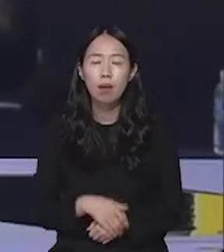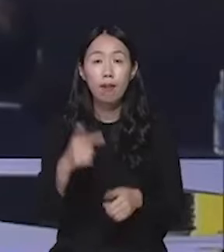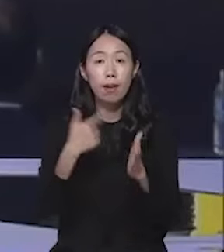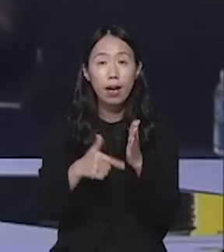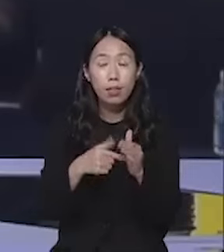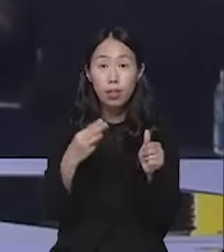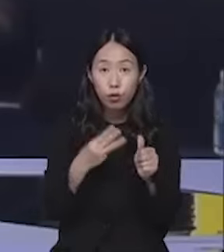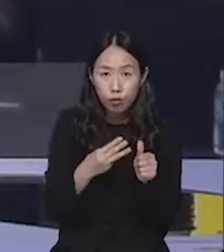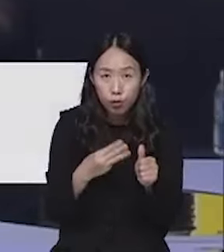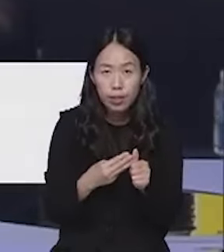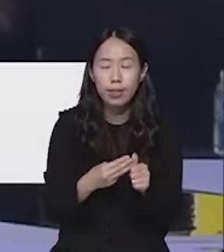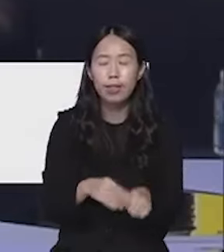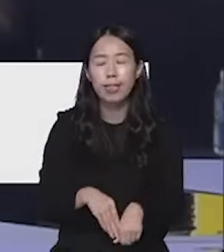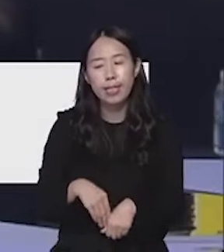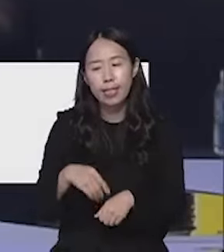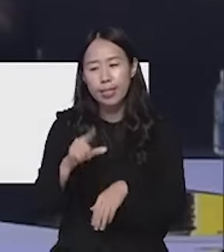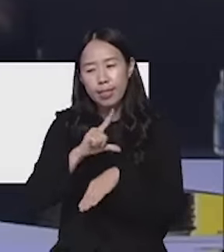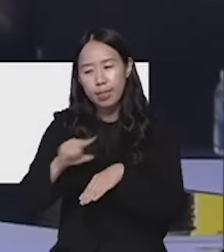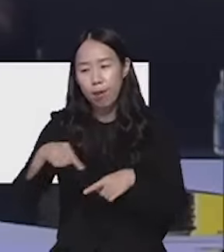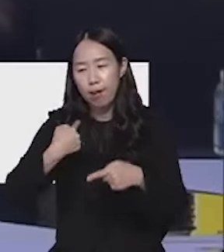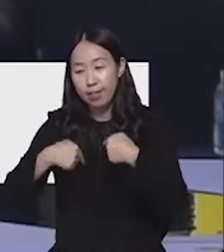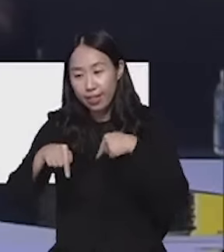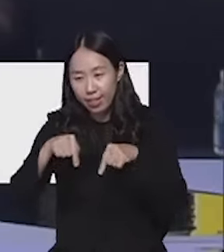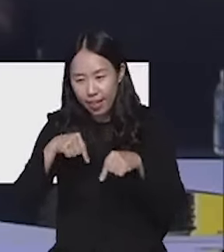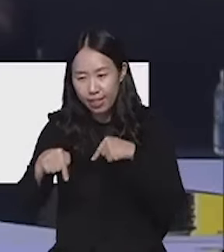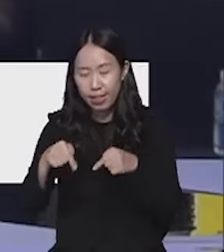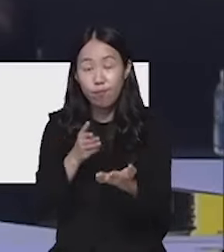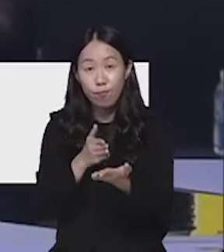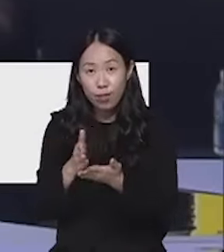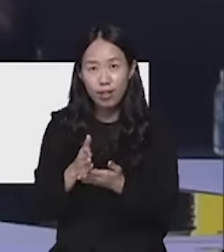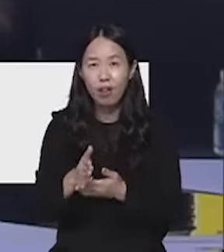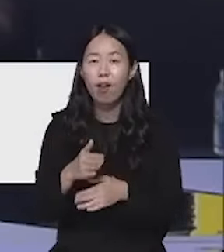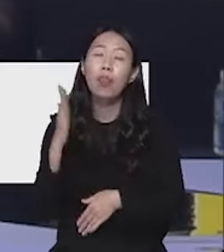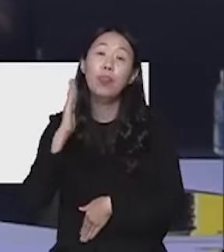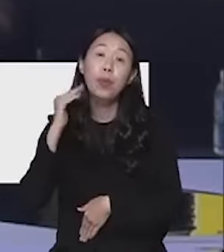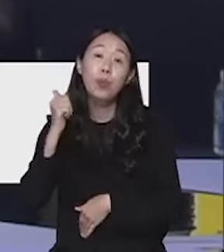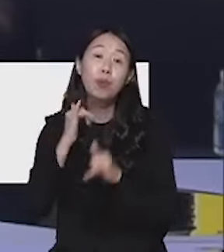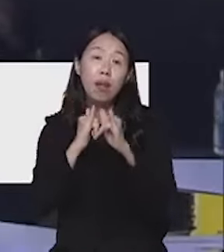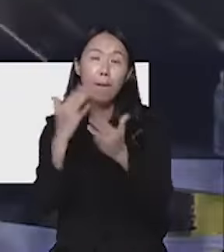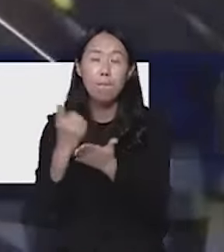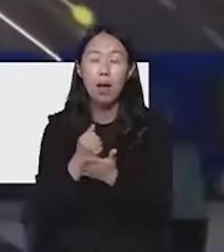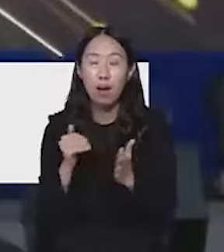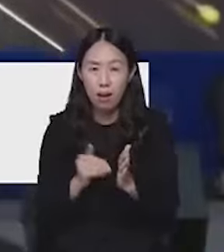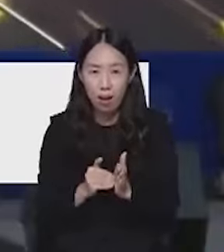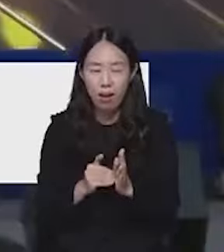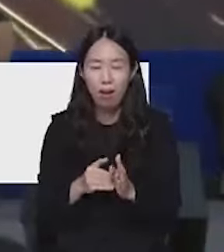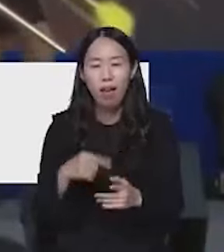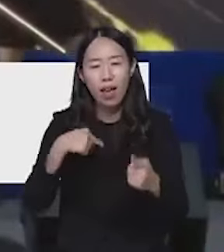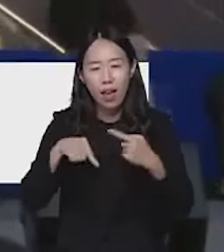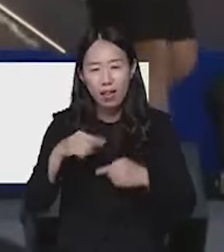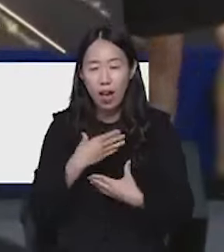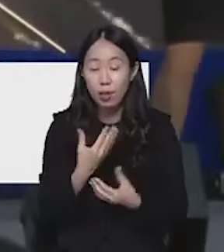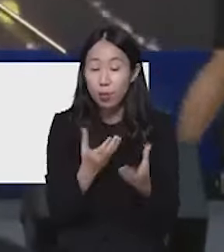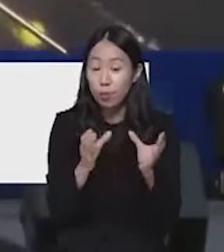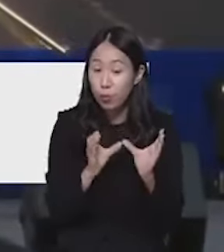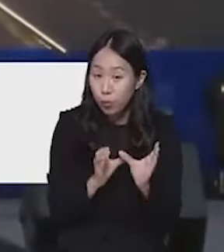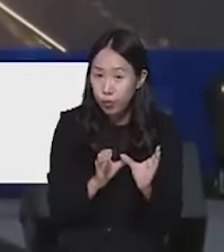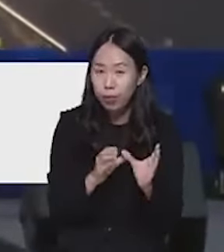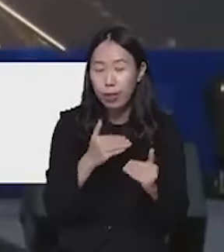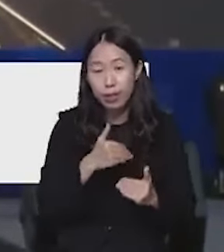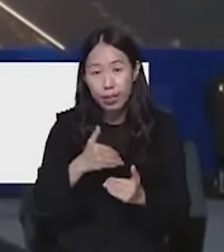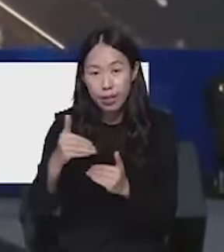강진군이 대한민국 지방자치 경영대전에서 대통령상을 수상했습니다. 강진군은 행정자치부가 주관하는